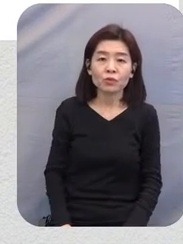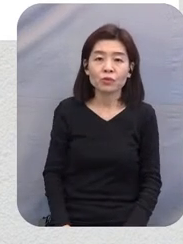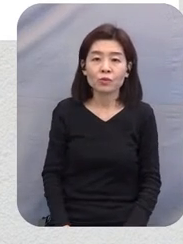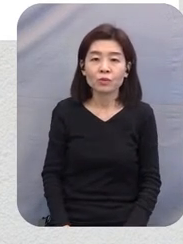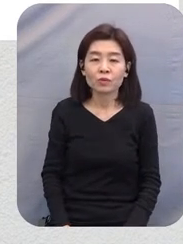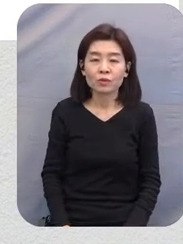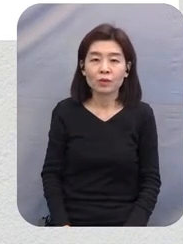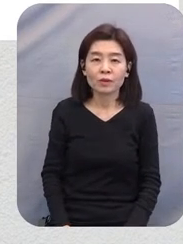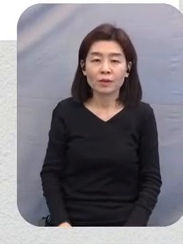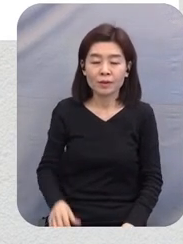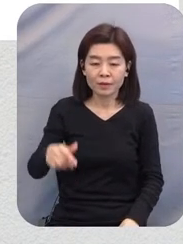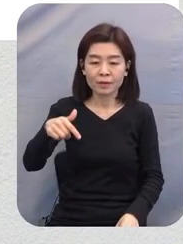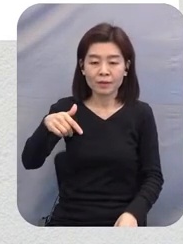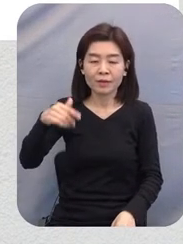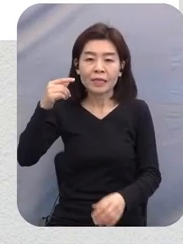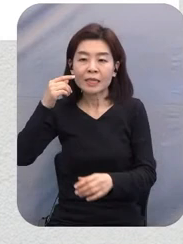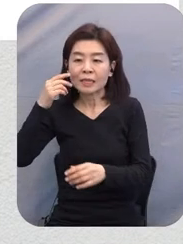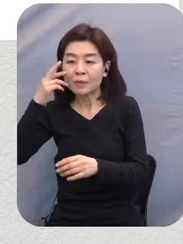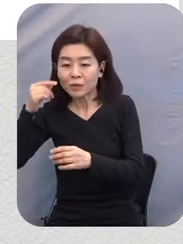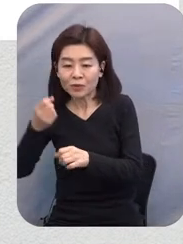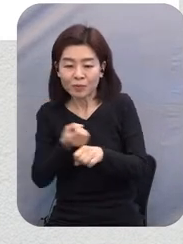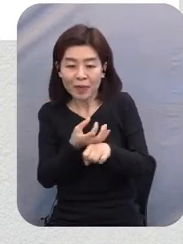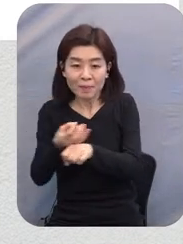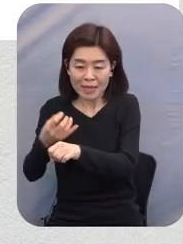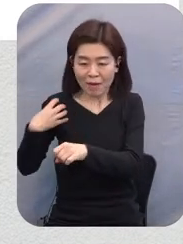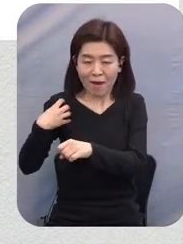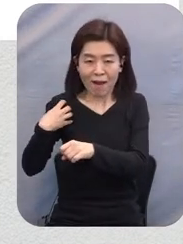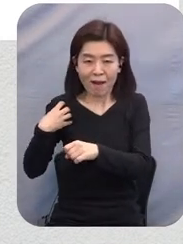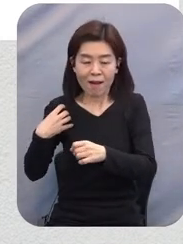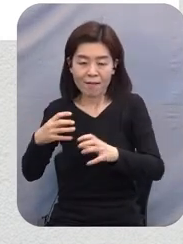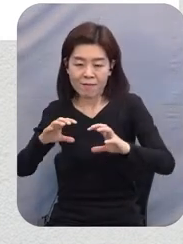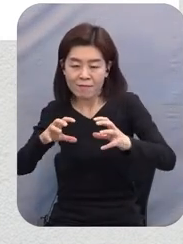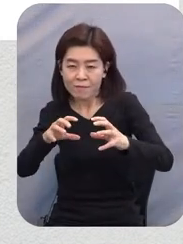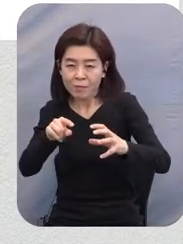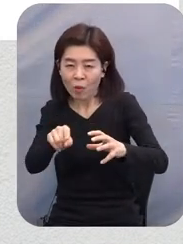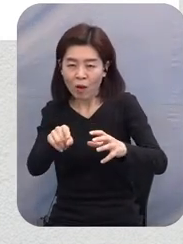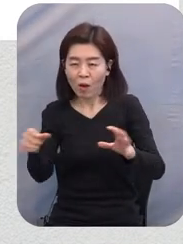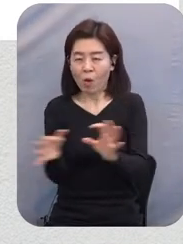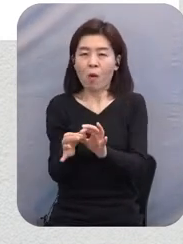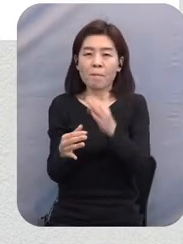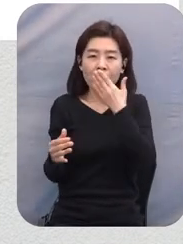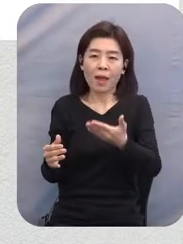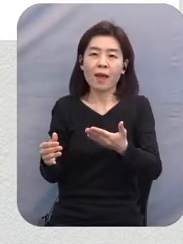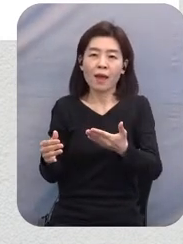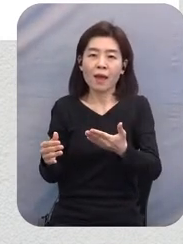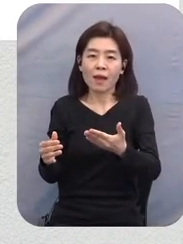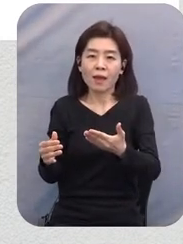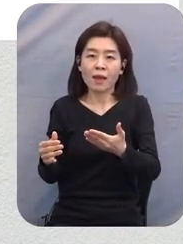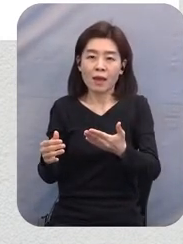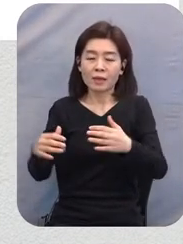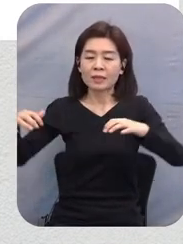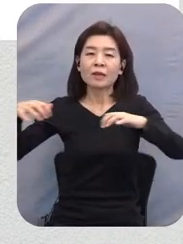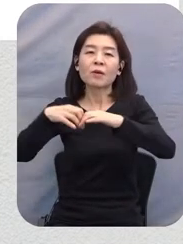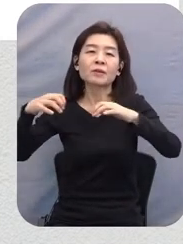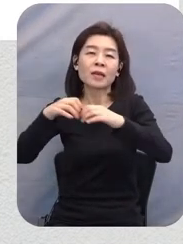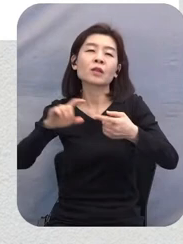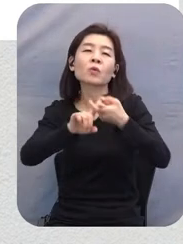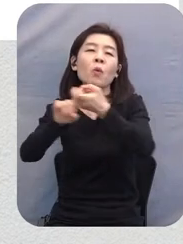완성시킬 수 있습니다. 거대한 항공모함이 등장하는 것이죠. 전쟁 동맹.